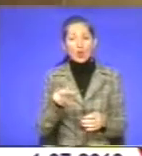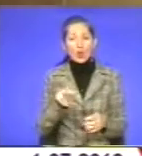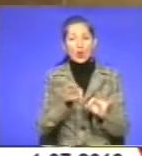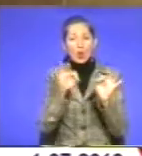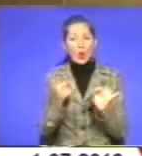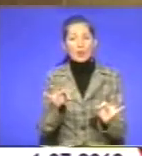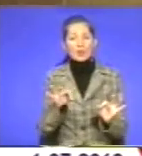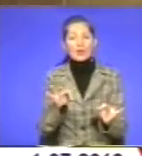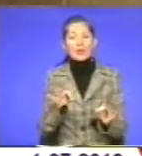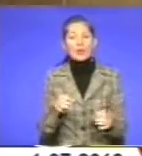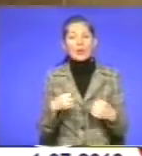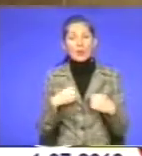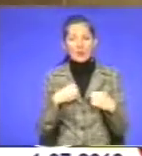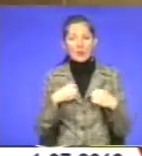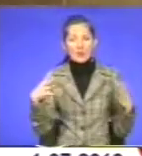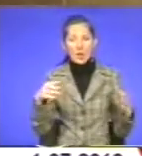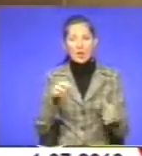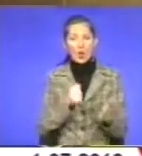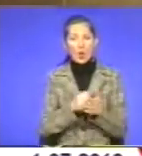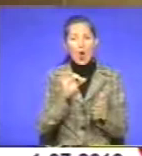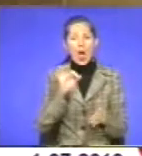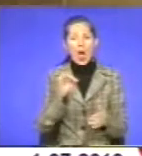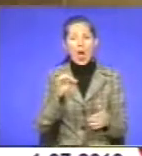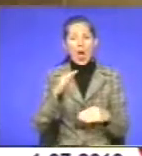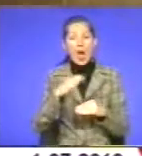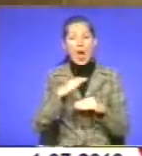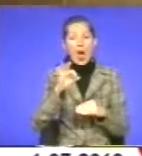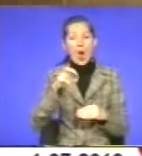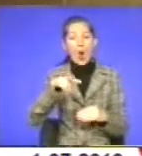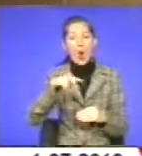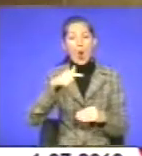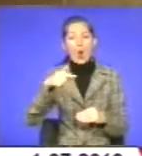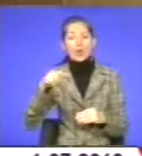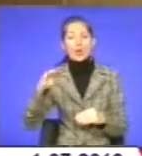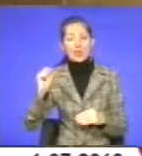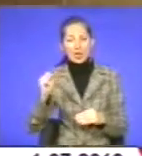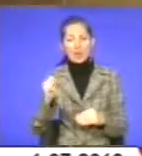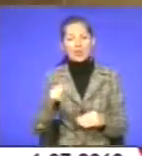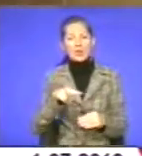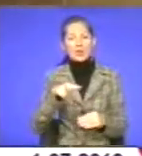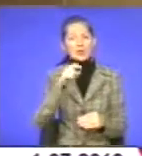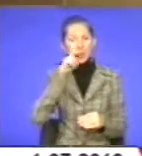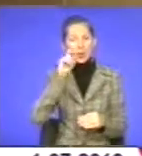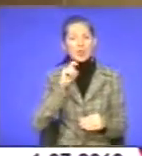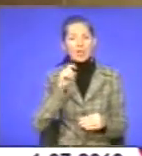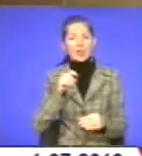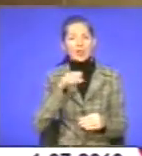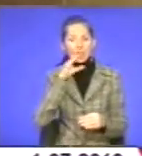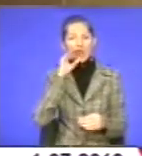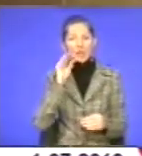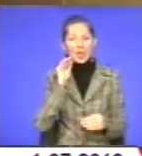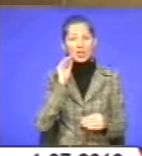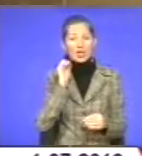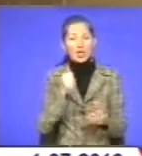літературно-мистецьку таку імпрезу, і до Франка ми проводимо завжди, і та саме до Шевченка з Лесією Українкою, і